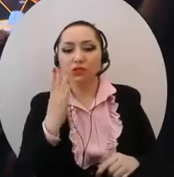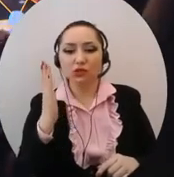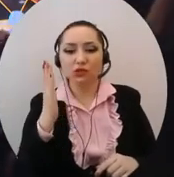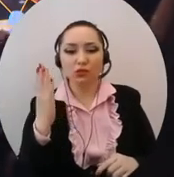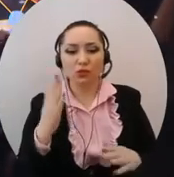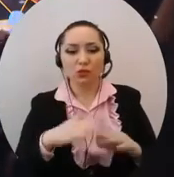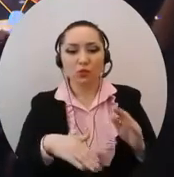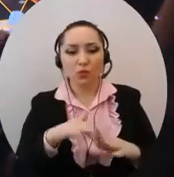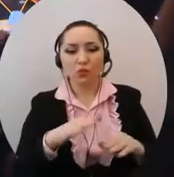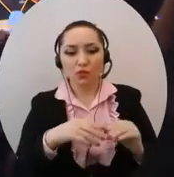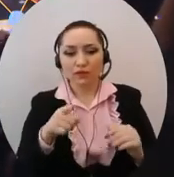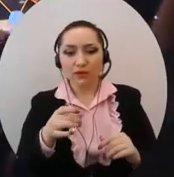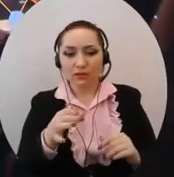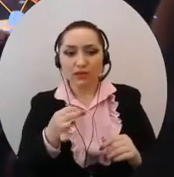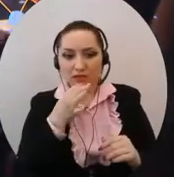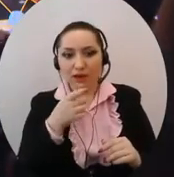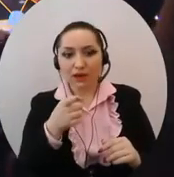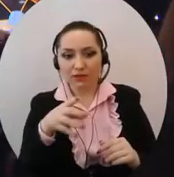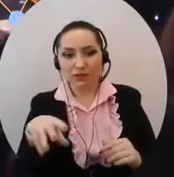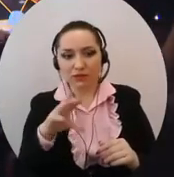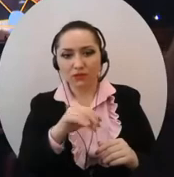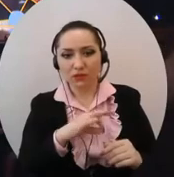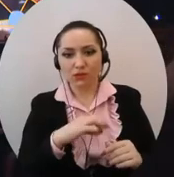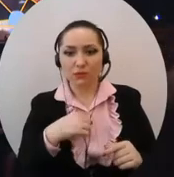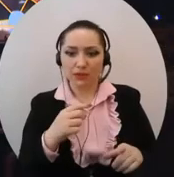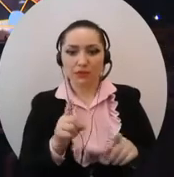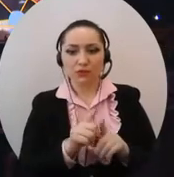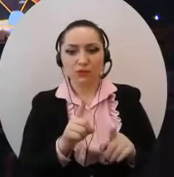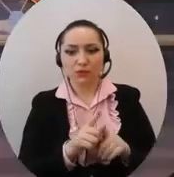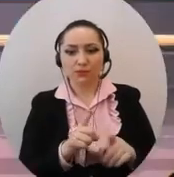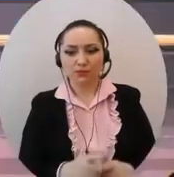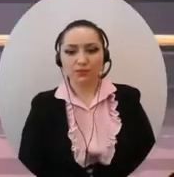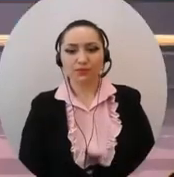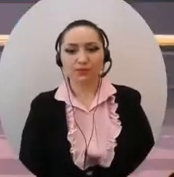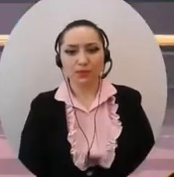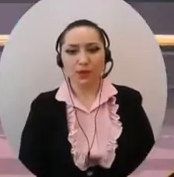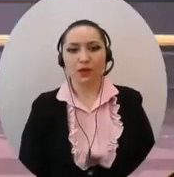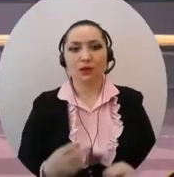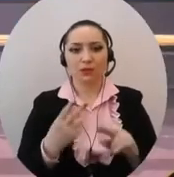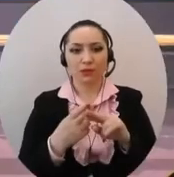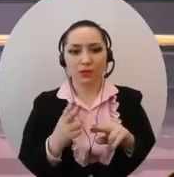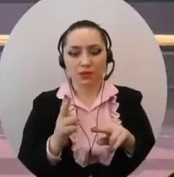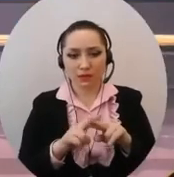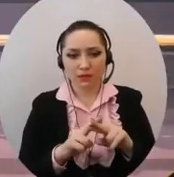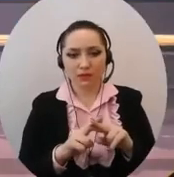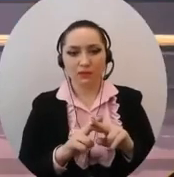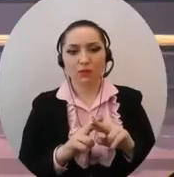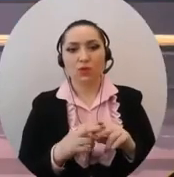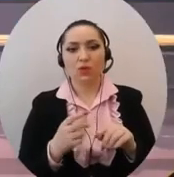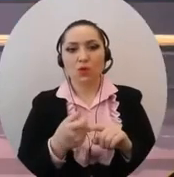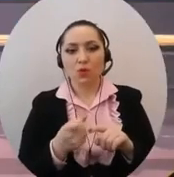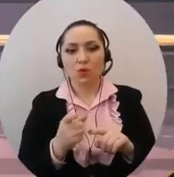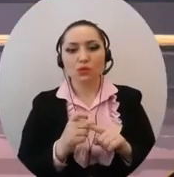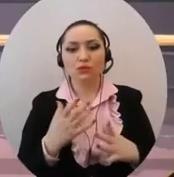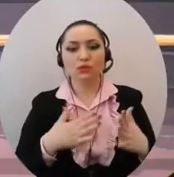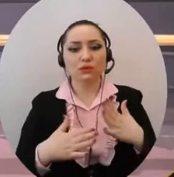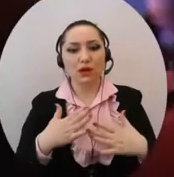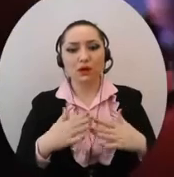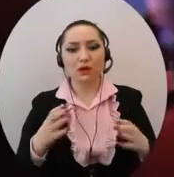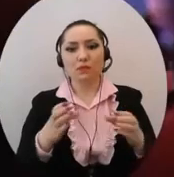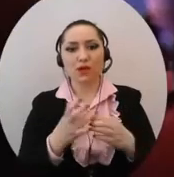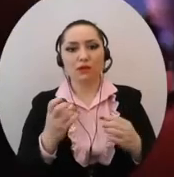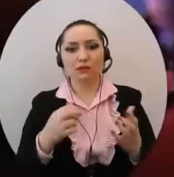эти средства? Мне тоже. Поэтому очень радует, что компания не стоит на месте, что